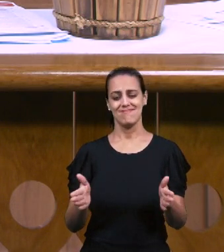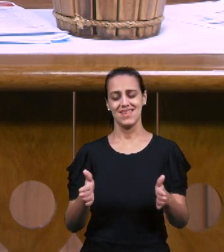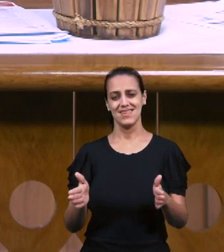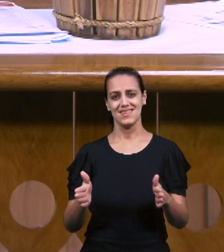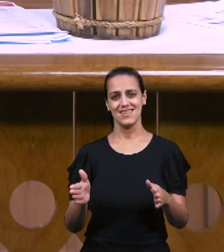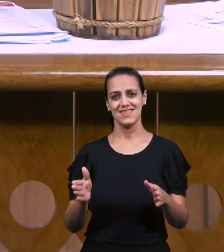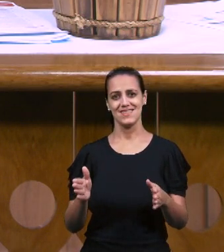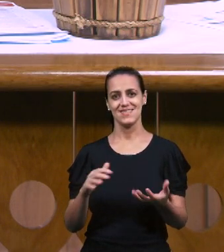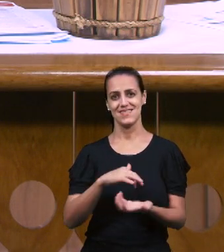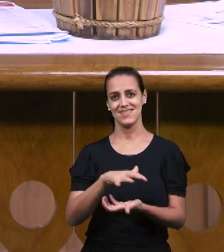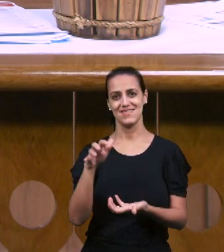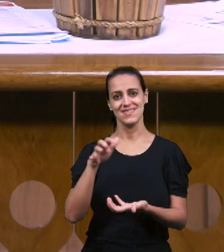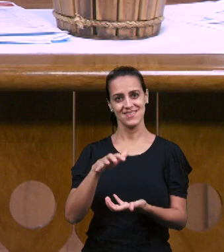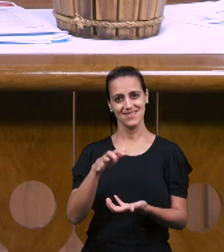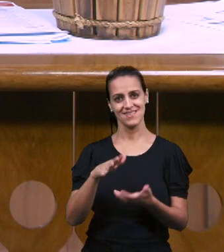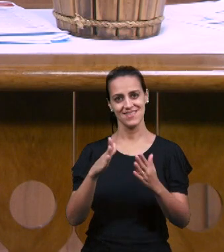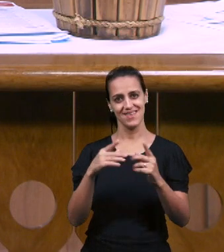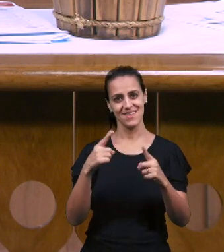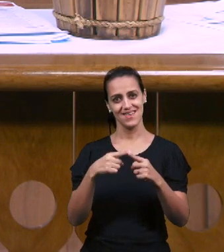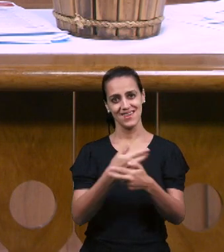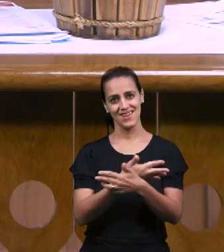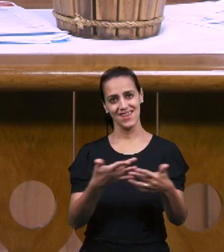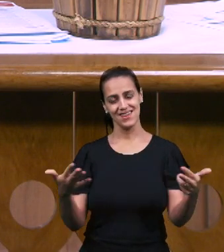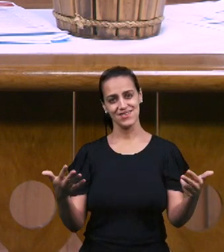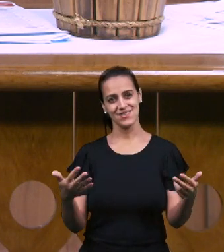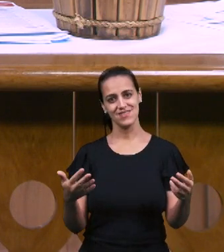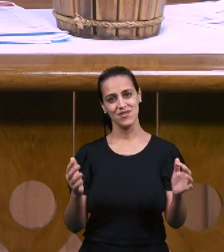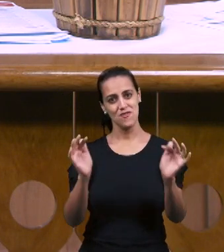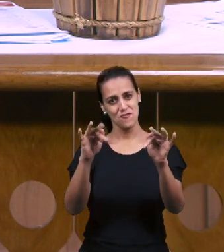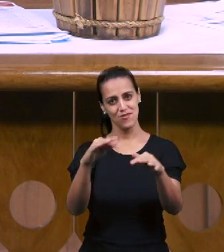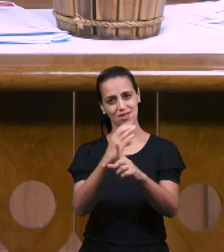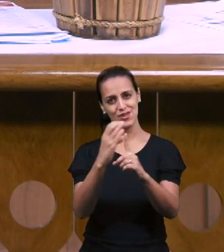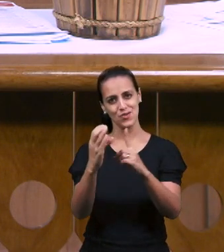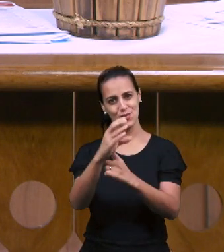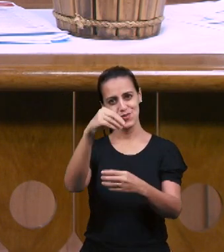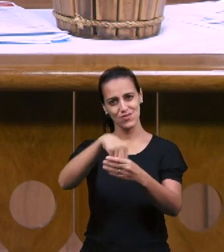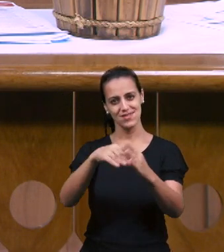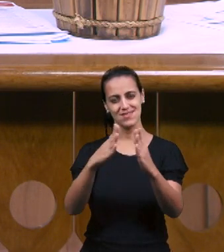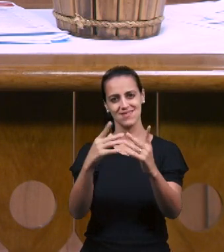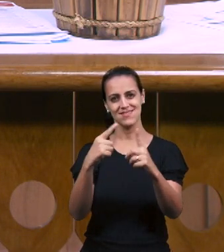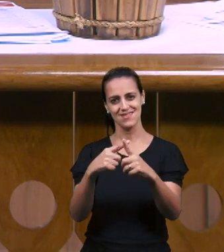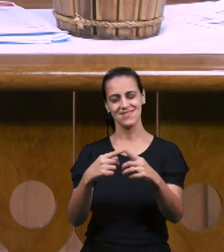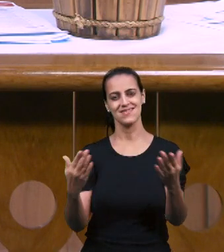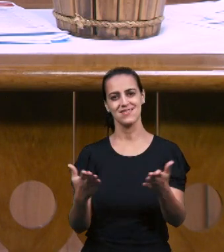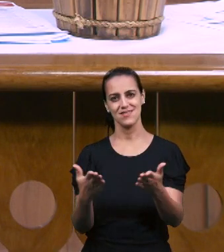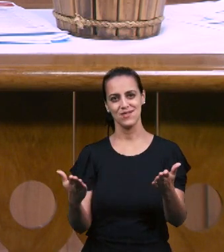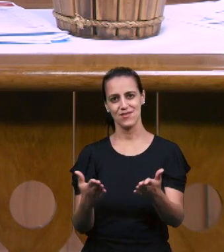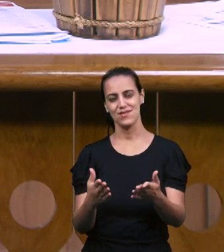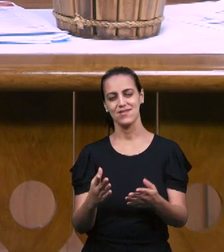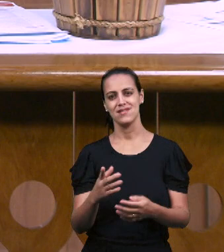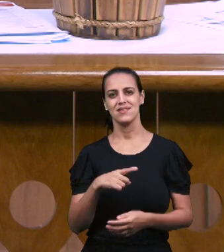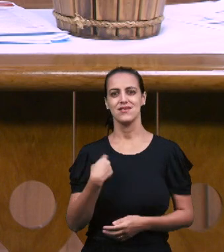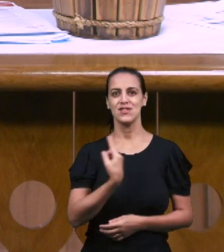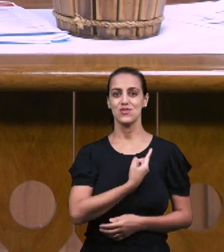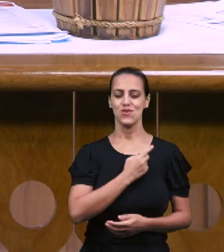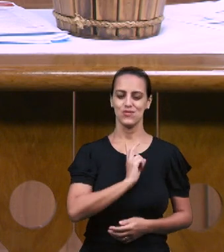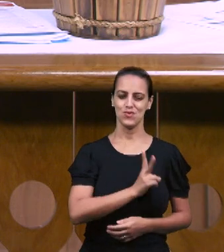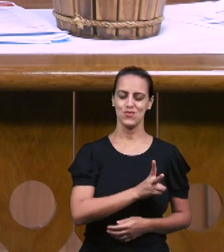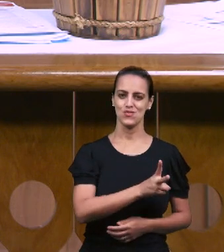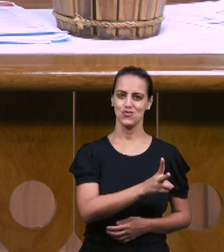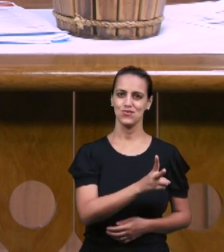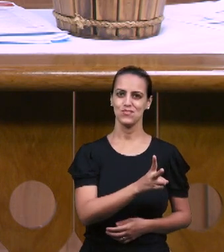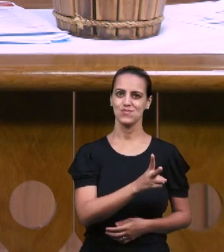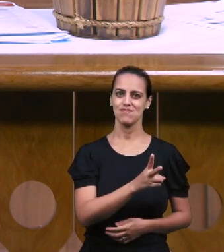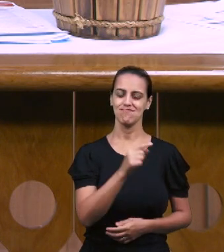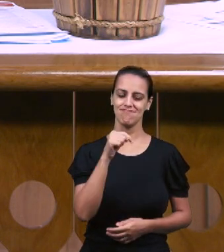notre église via satellite. Les frères vont finir le culte, les pasteurs qui sont présents dans les églises, et nous allons passer à donner la